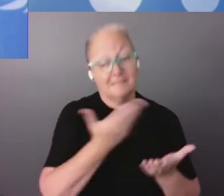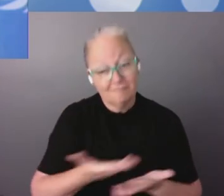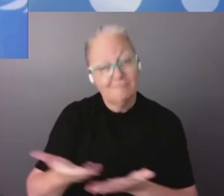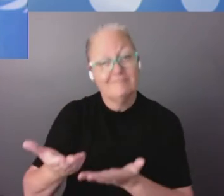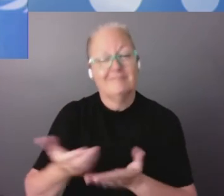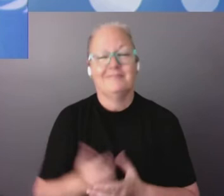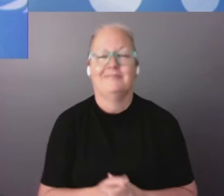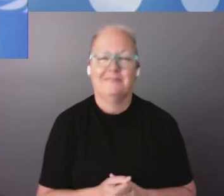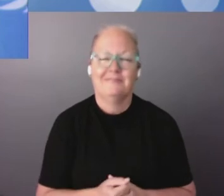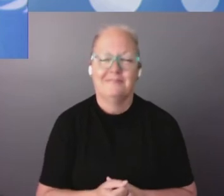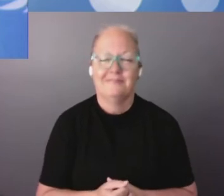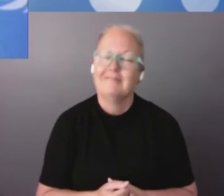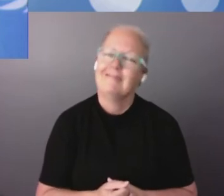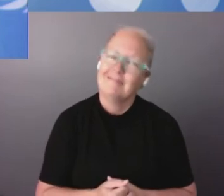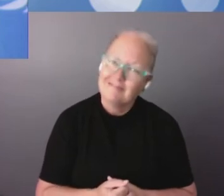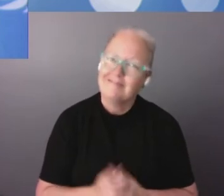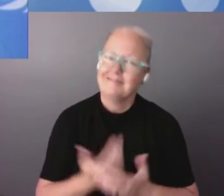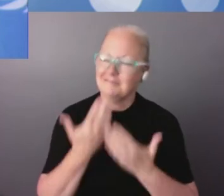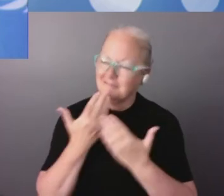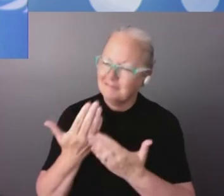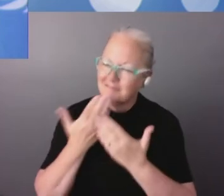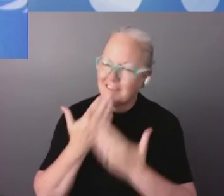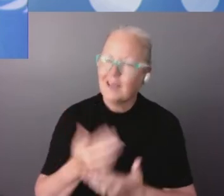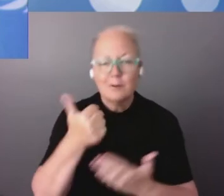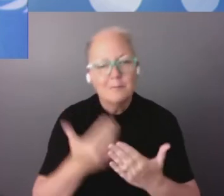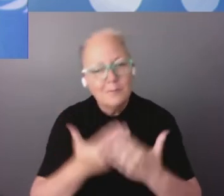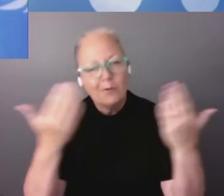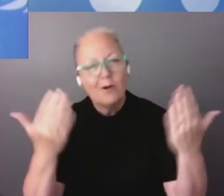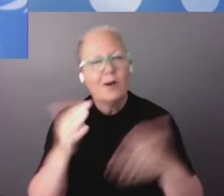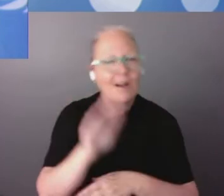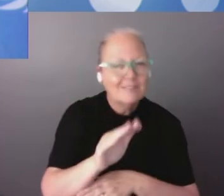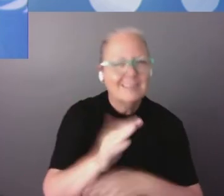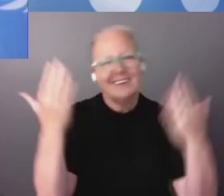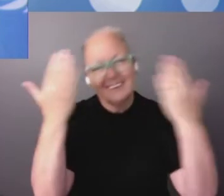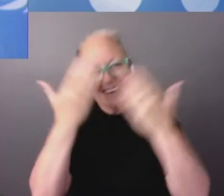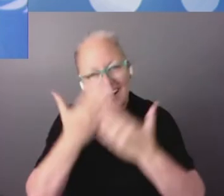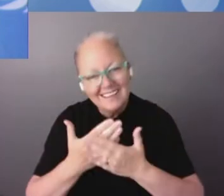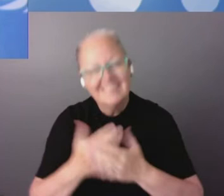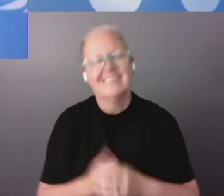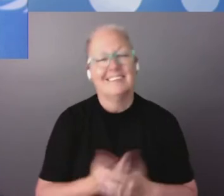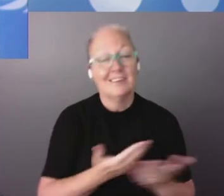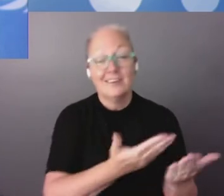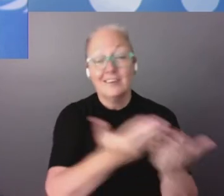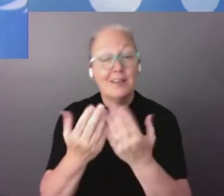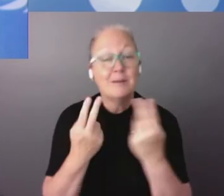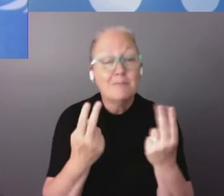de l'Association internationale des télécoms. Merci beaucoup. Bonjour.